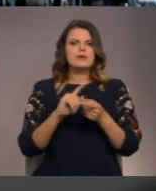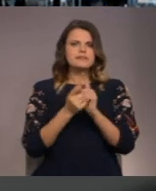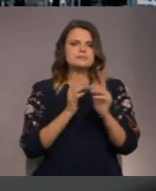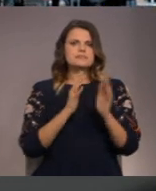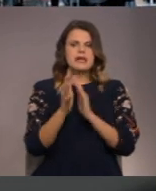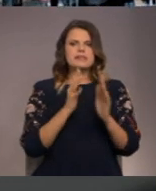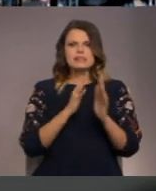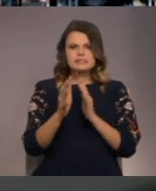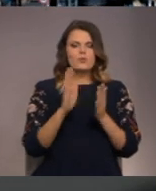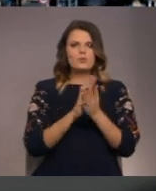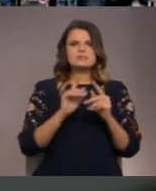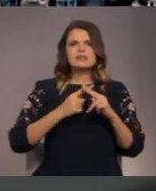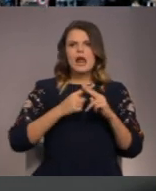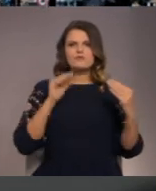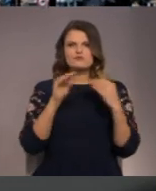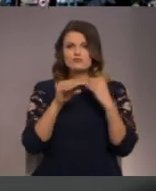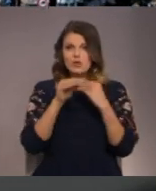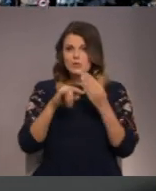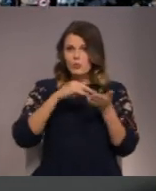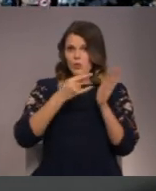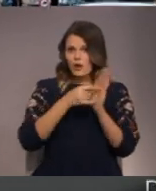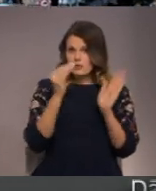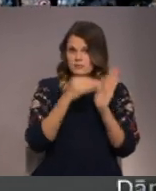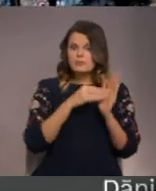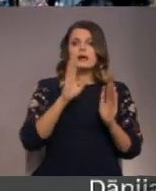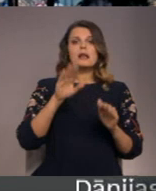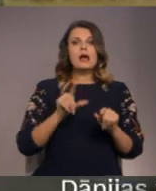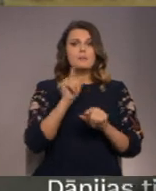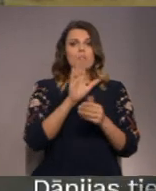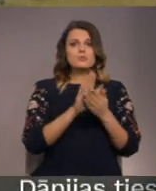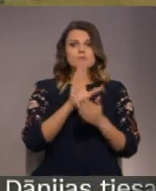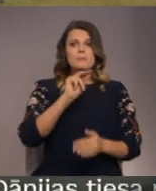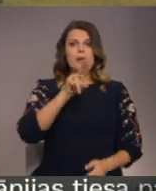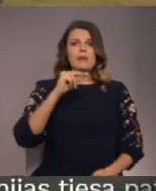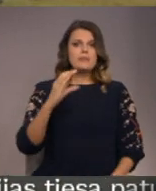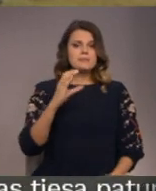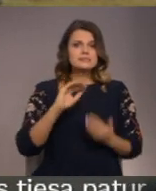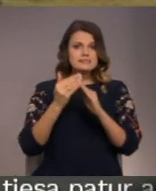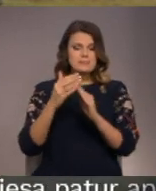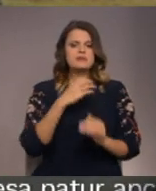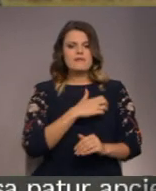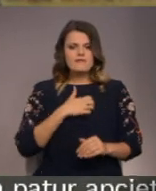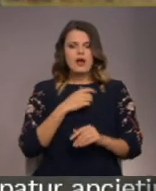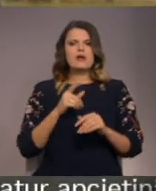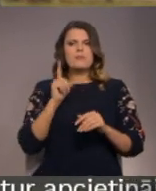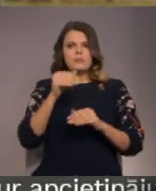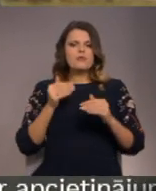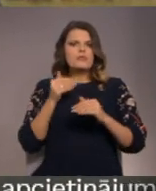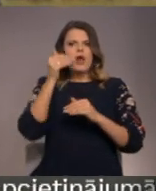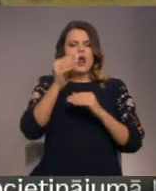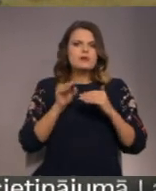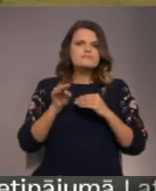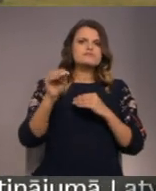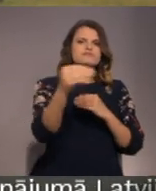satiksmes kustībā uz Jelgavas šosejas. Projekts paredz, ka, lai nokļūtu Medemciemā, autovadītājiem būs jāizmanto divlīmeņu satiksmes mezglu ar